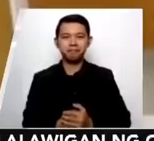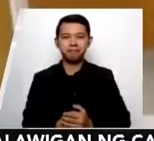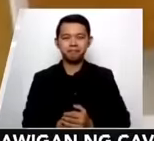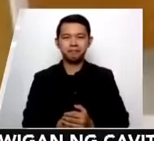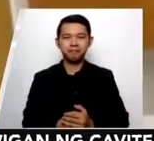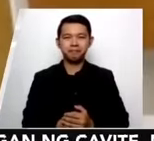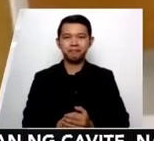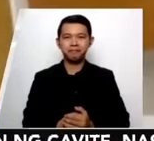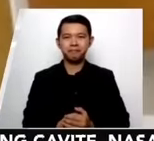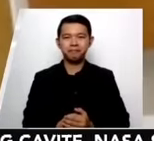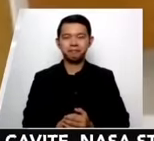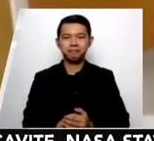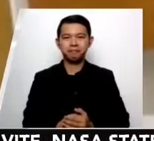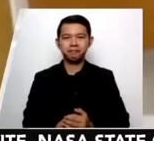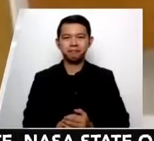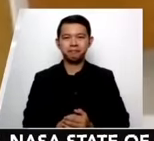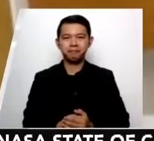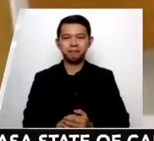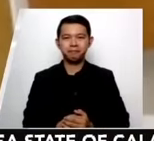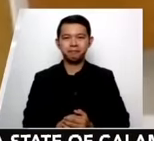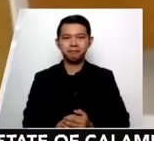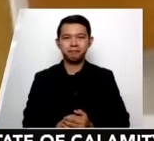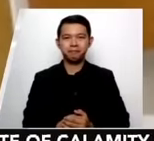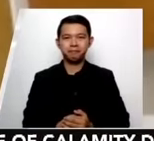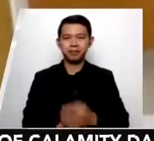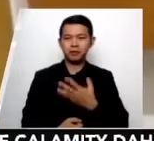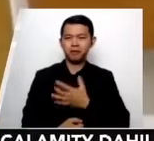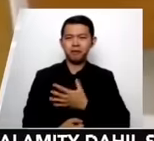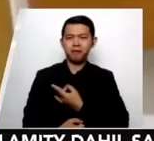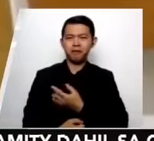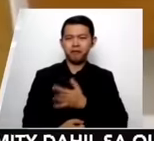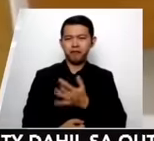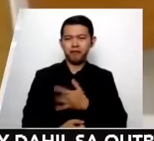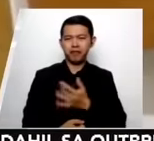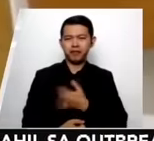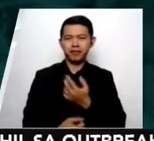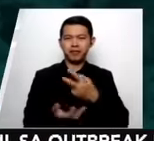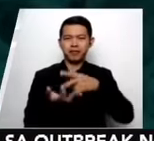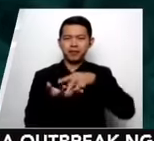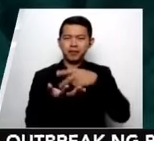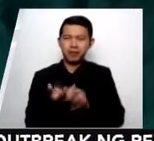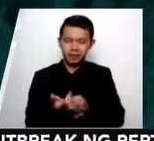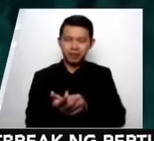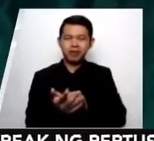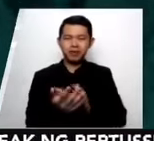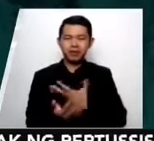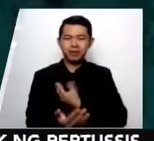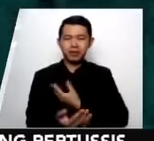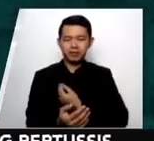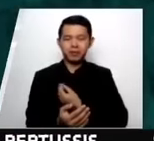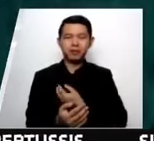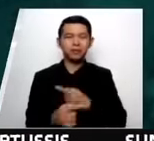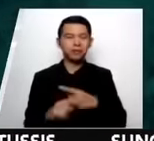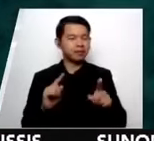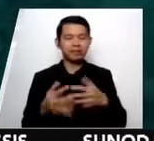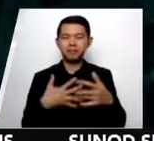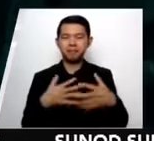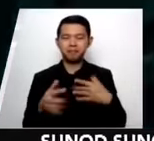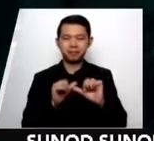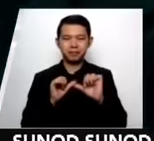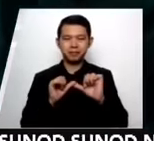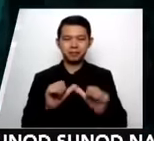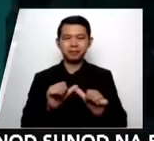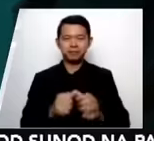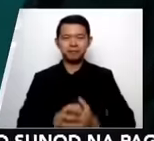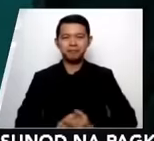Kala ko may matay ako dun sa first pero buti naman hindi, na namuti lang. Habang nakabitin sa mga higanting bato na